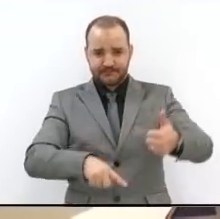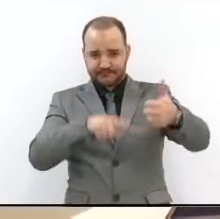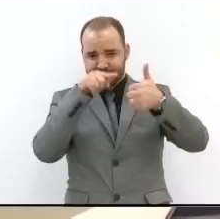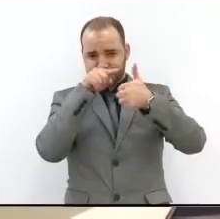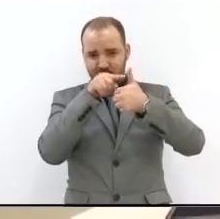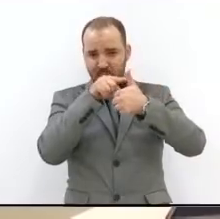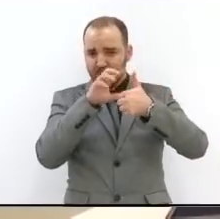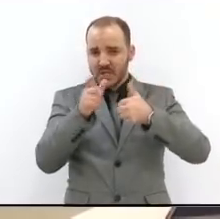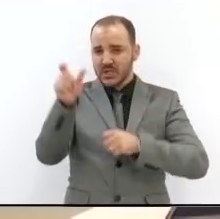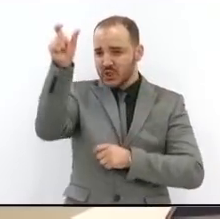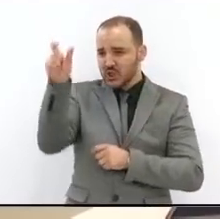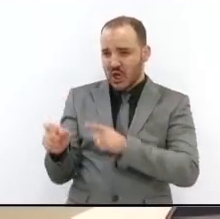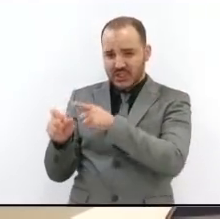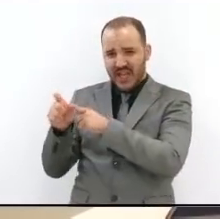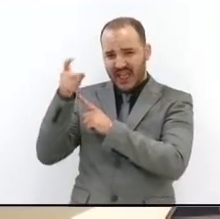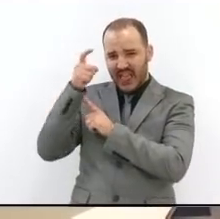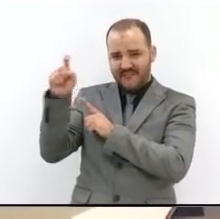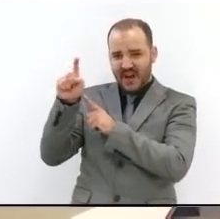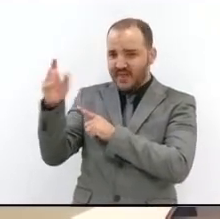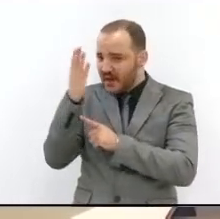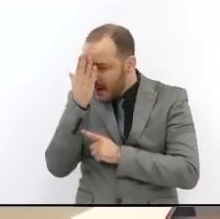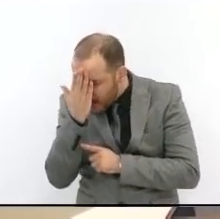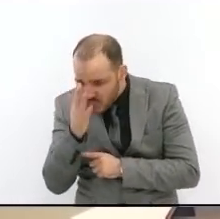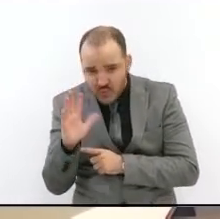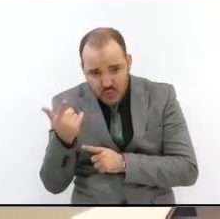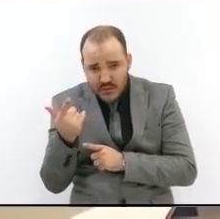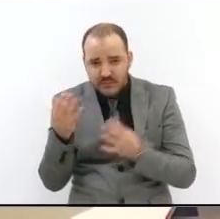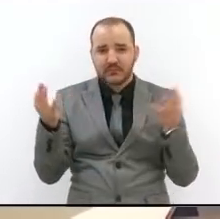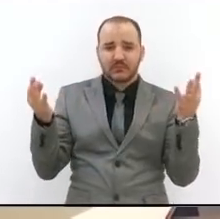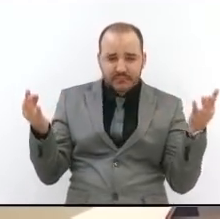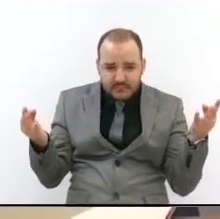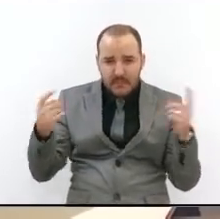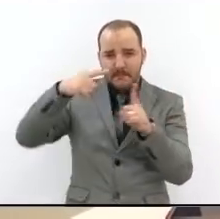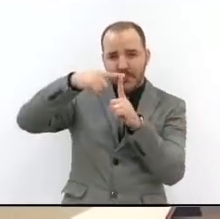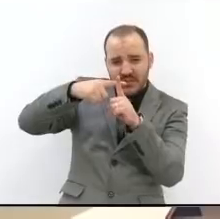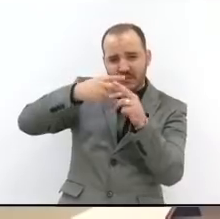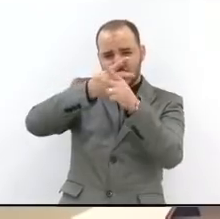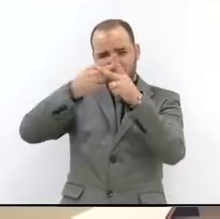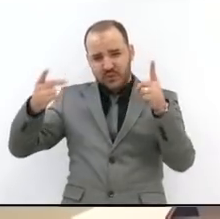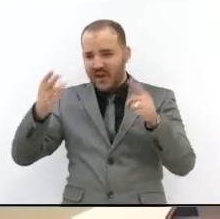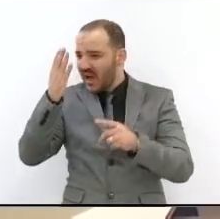الكافر هو الذي يعبد غير الله تعالى. وماذا أيضا؟